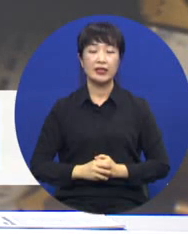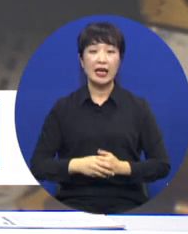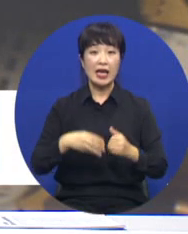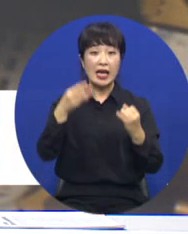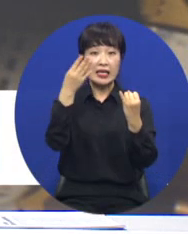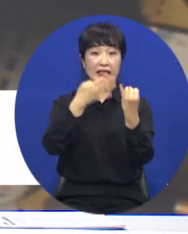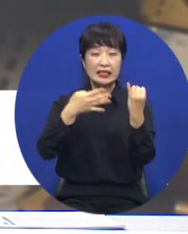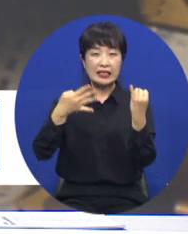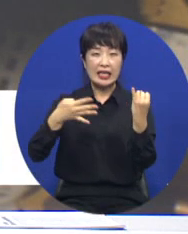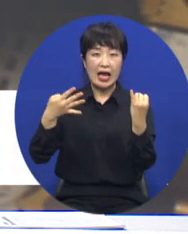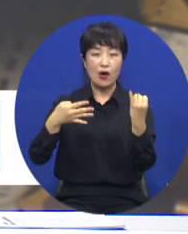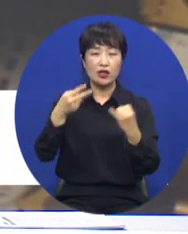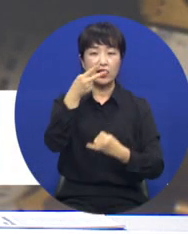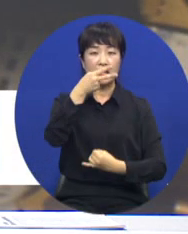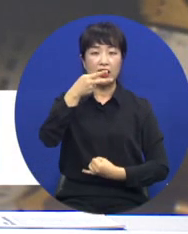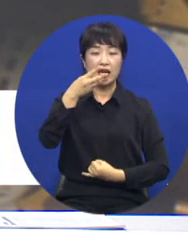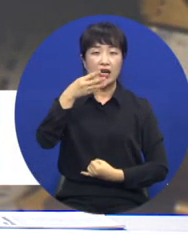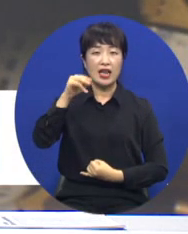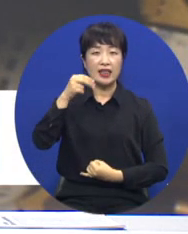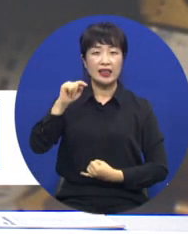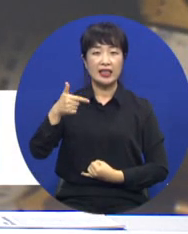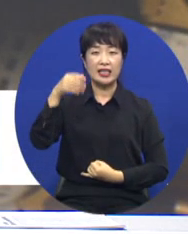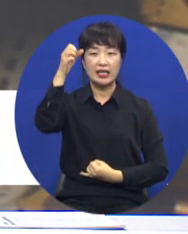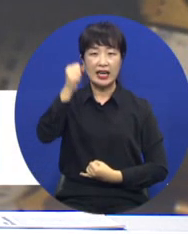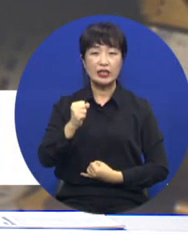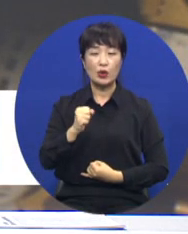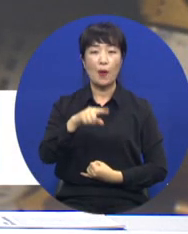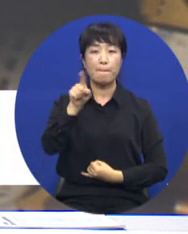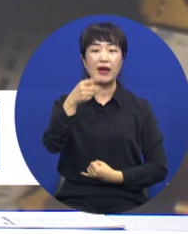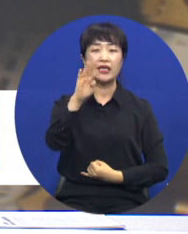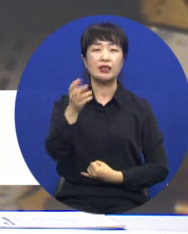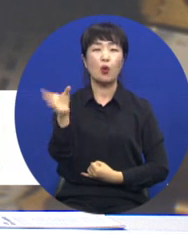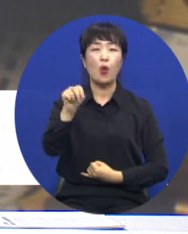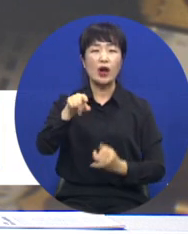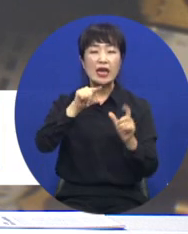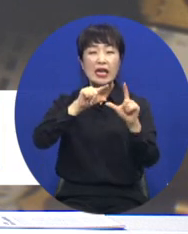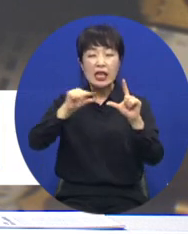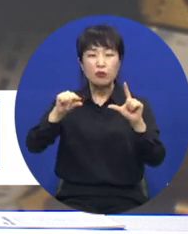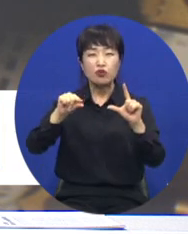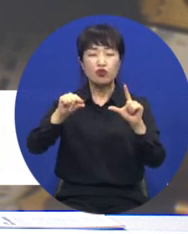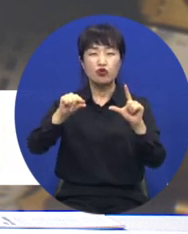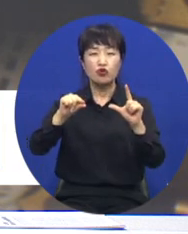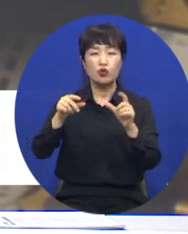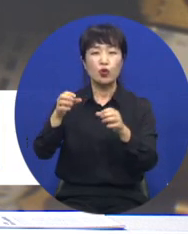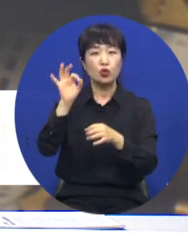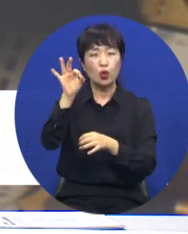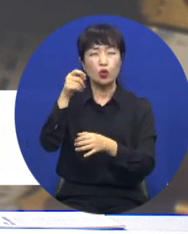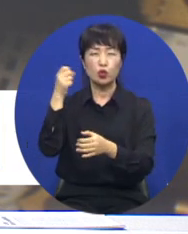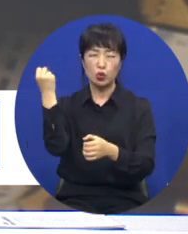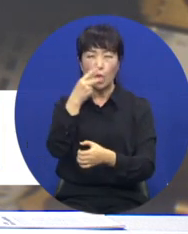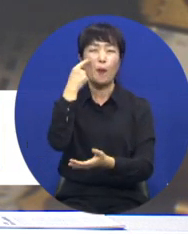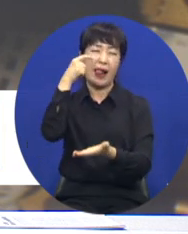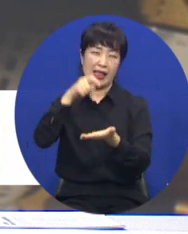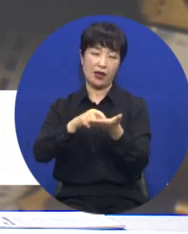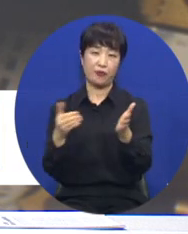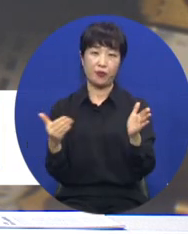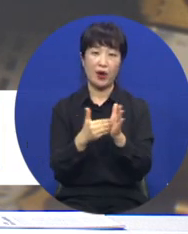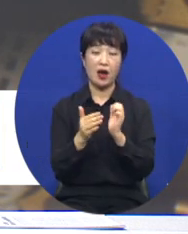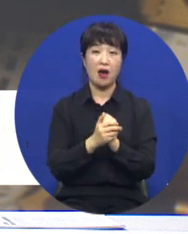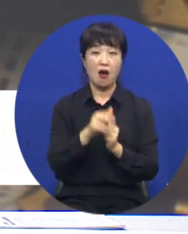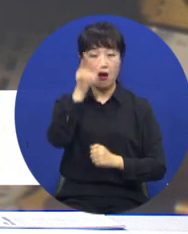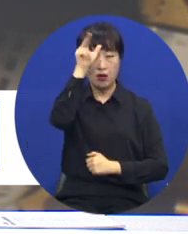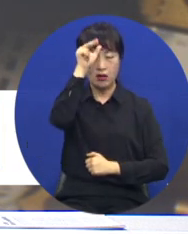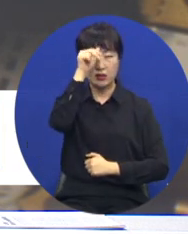신화월드 랜딩 카지노에서 사라진 145억 원의 일부로 추정되는 뭉칫돈이 또 발견됐습니다.